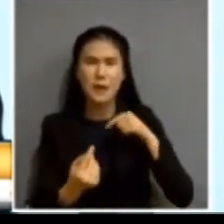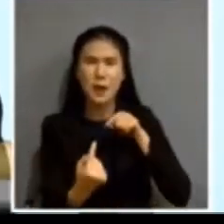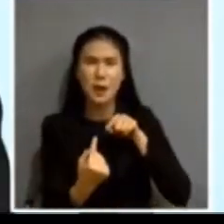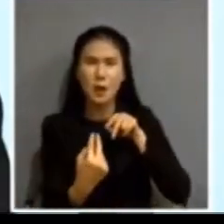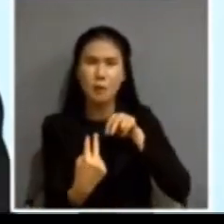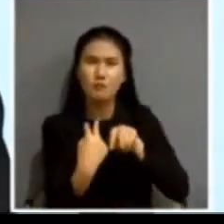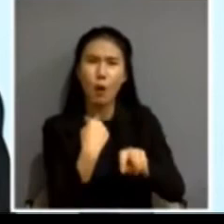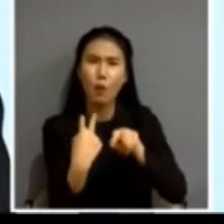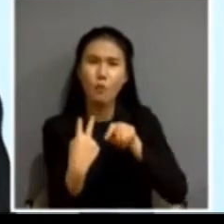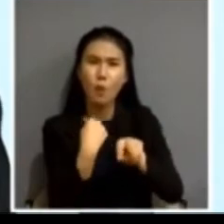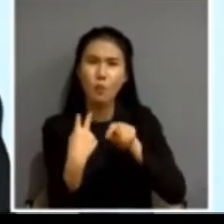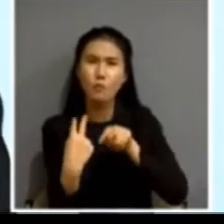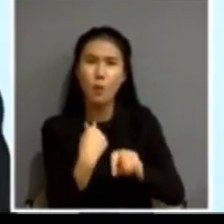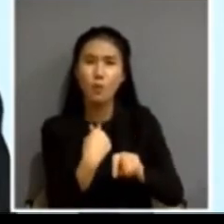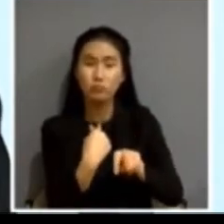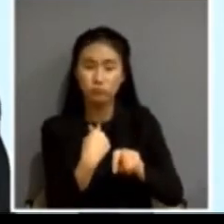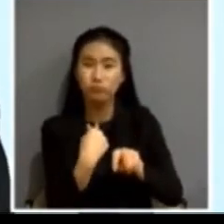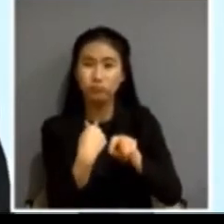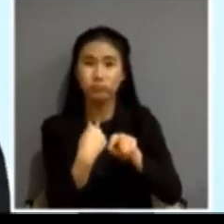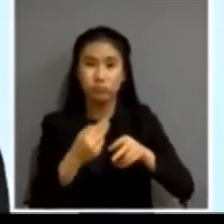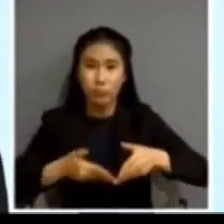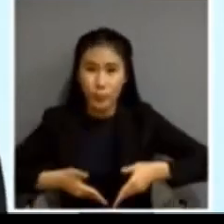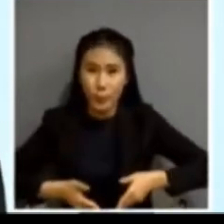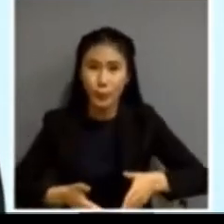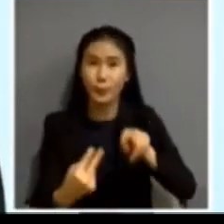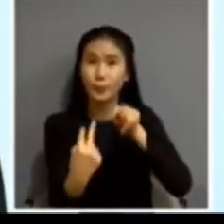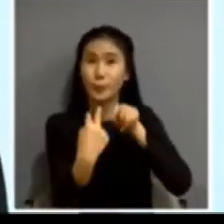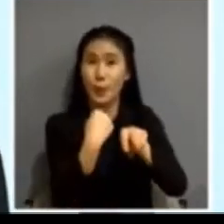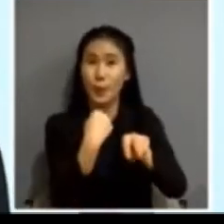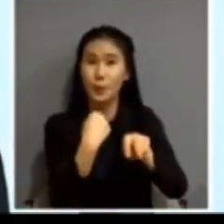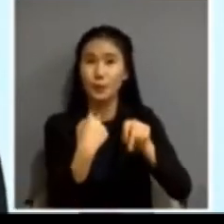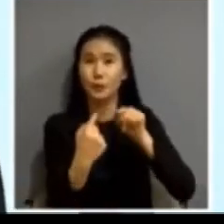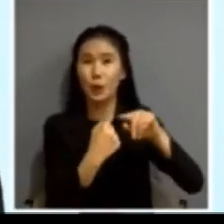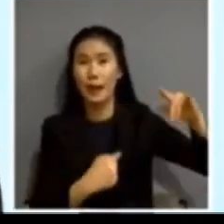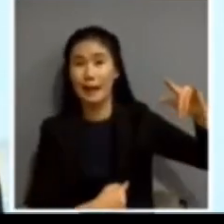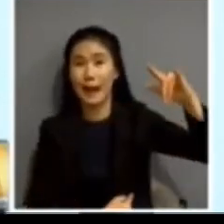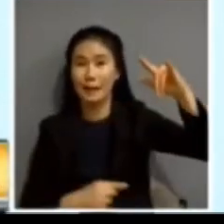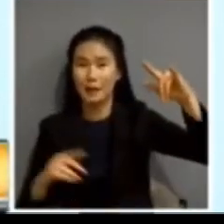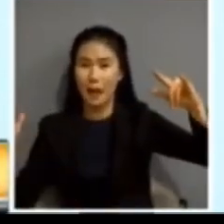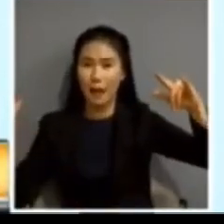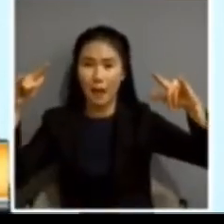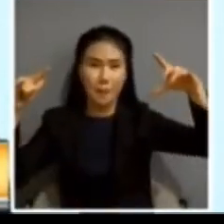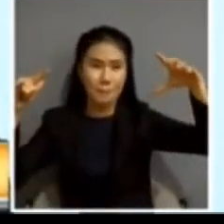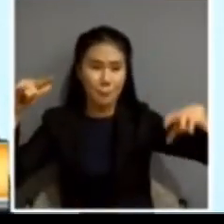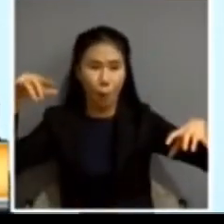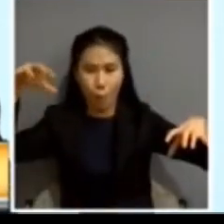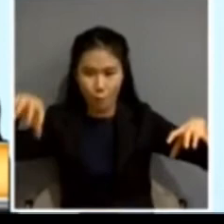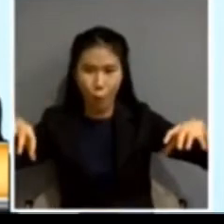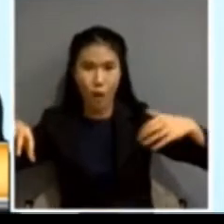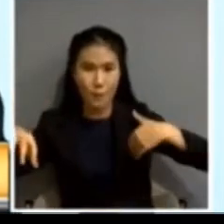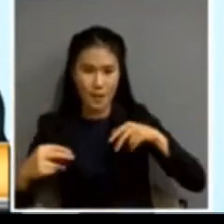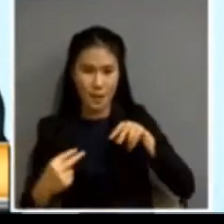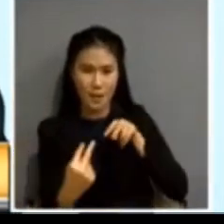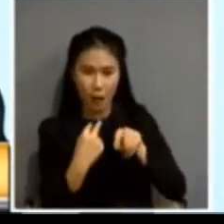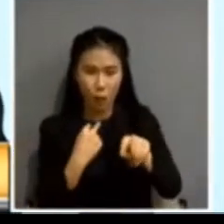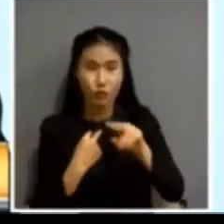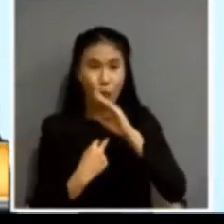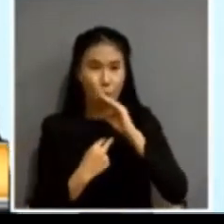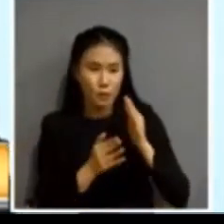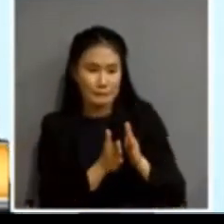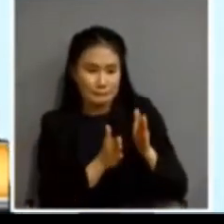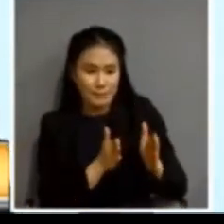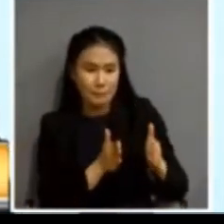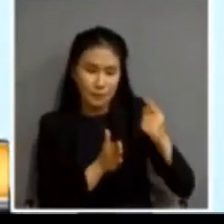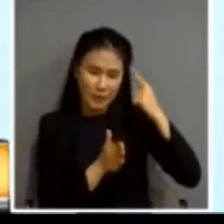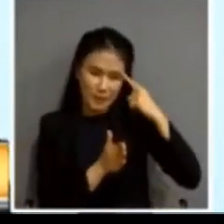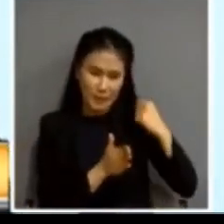พร้อมจากเส้นทางของจักรยาน2ข้างในกรณีที่ไหลทางเอื้ออำนวยและเป็น